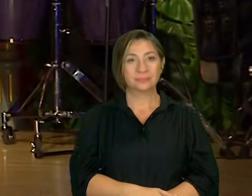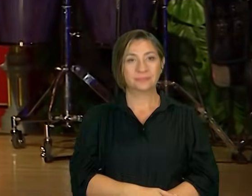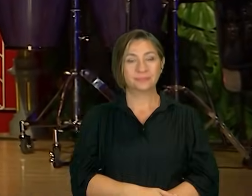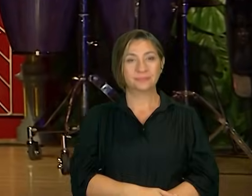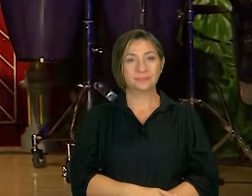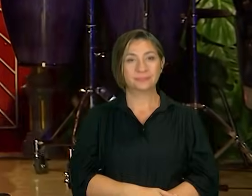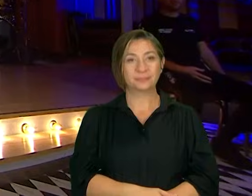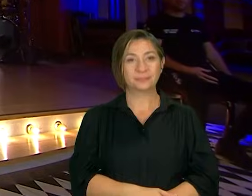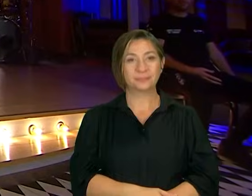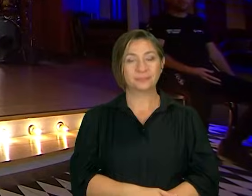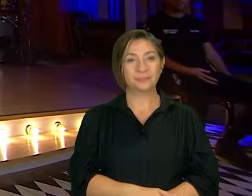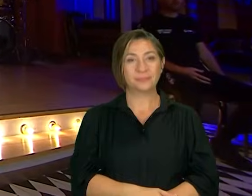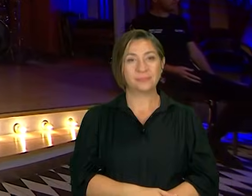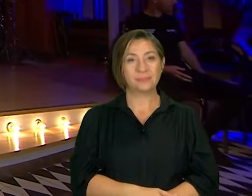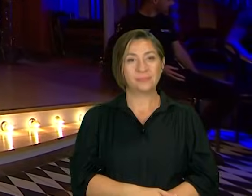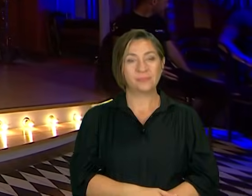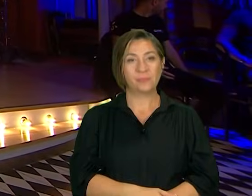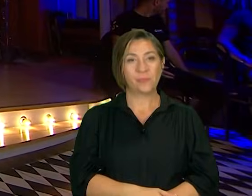Evet.